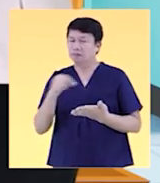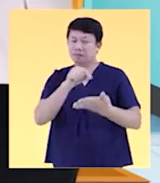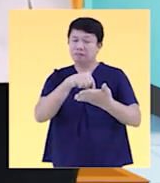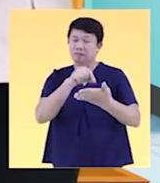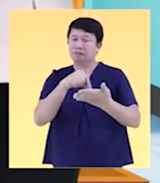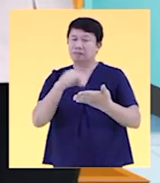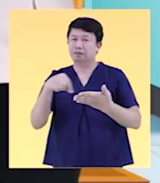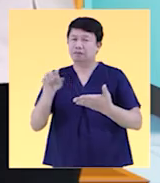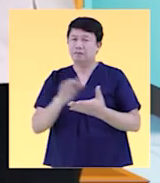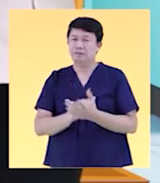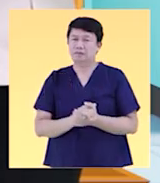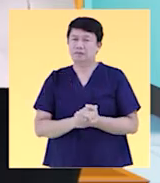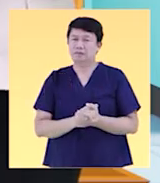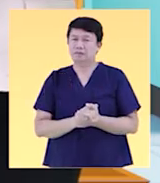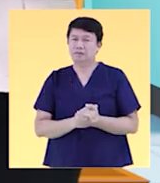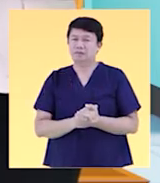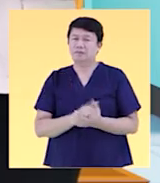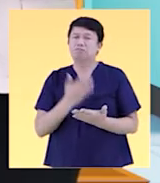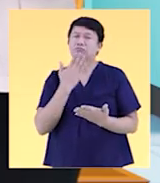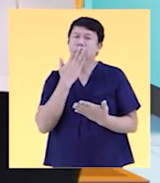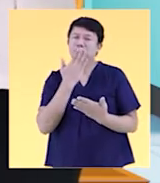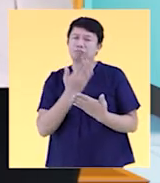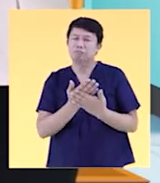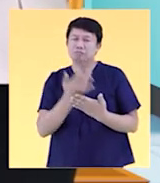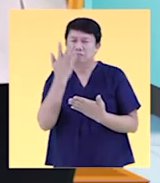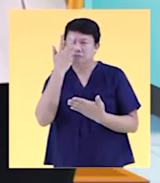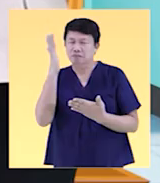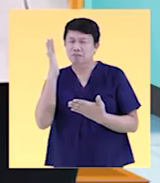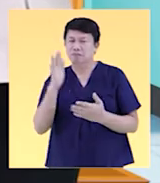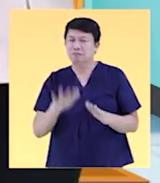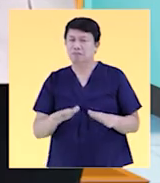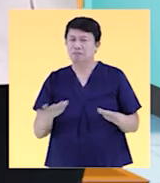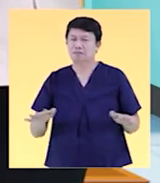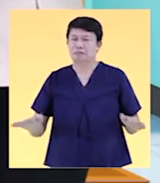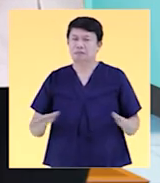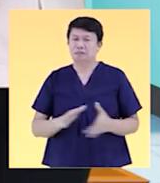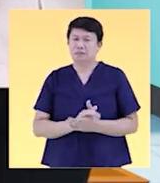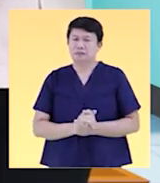isinulat? Great job, kids!